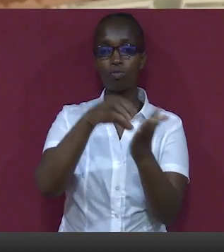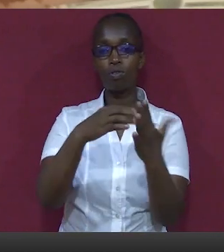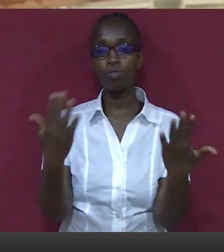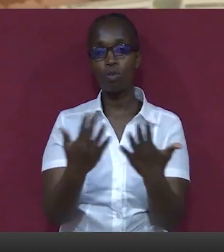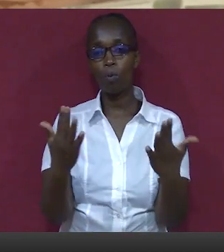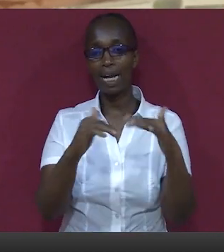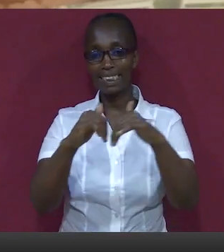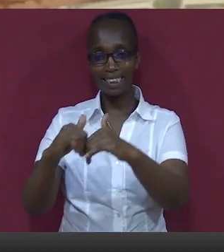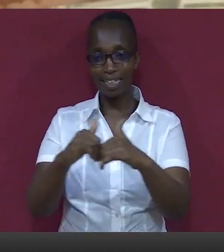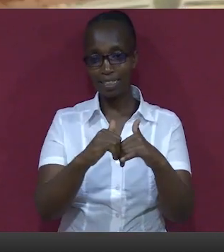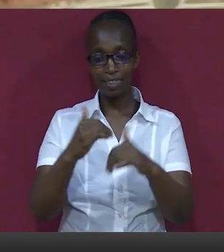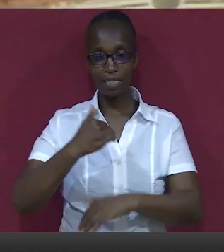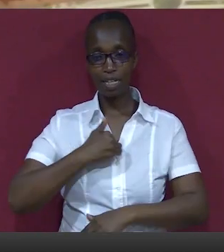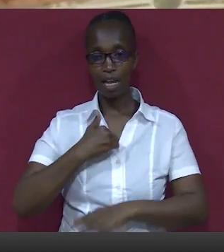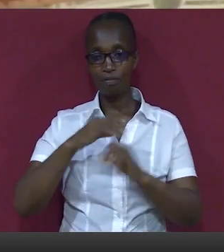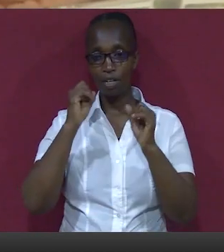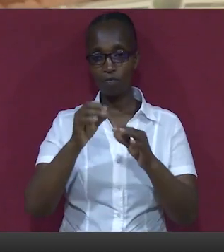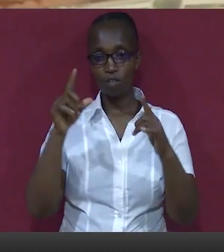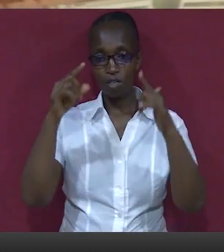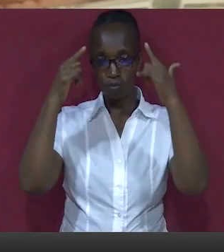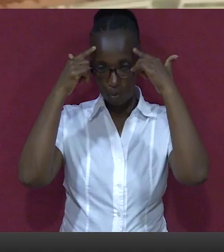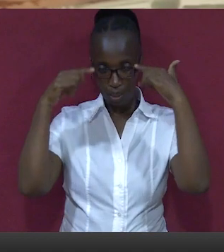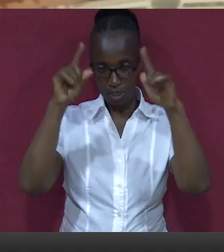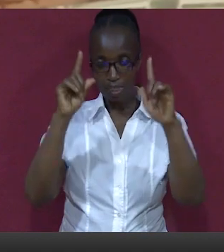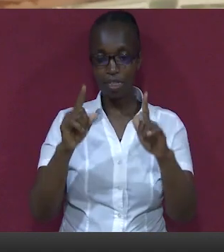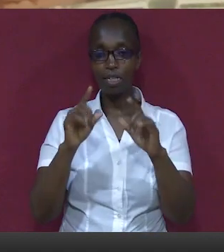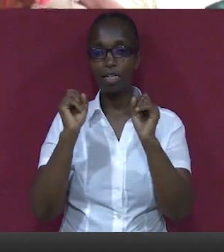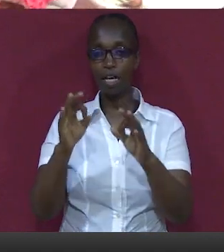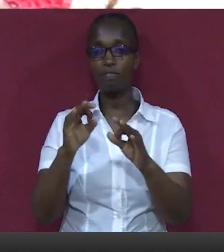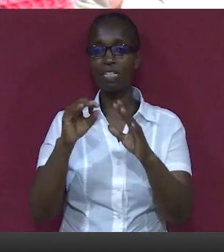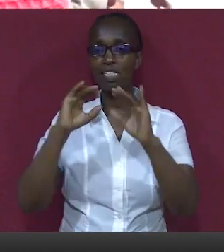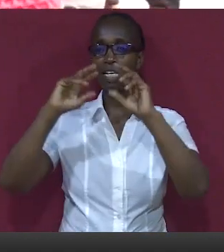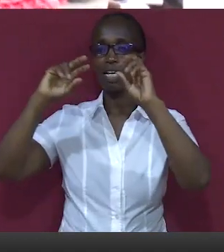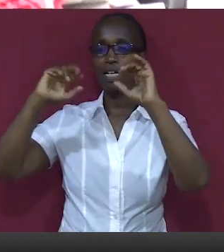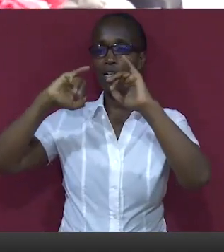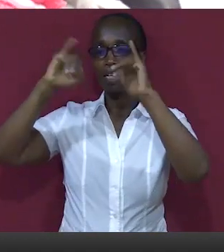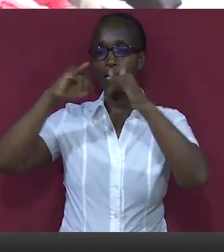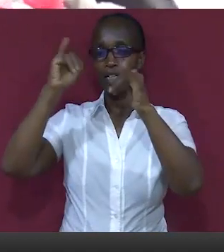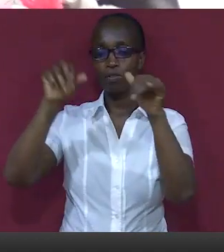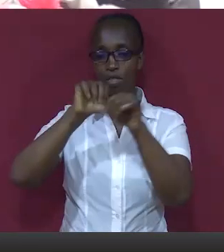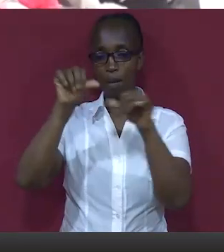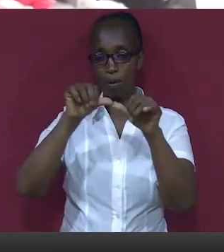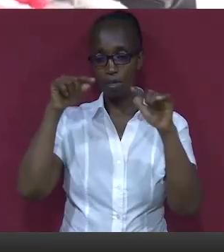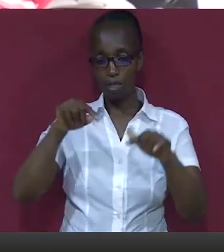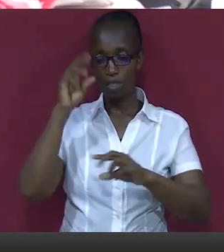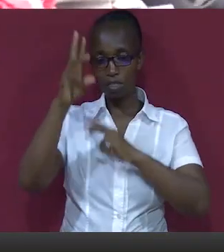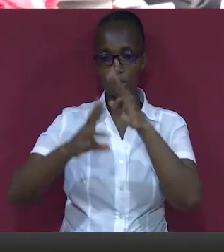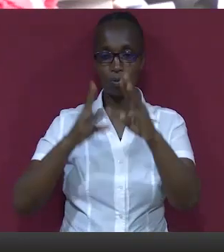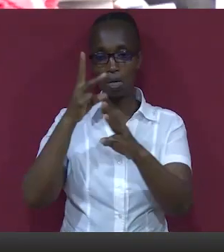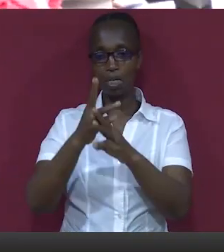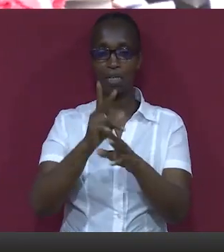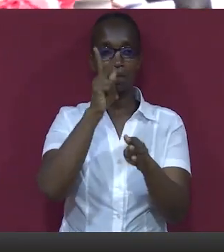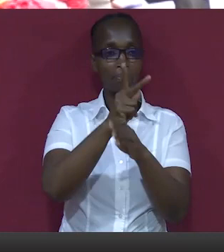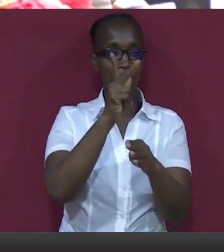even in a situation where there are challenges if you want to succeed. Either ni mambo ya kiroho ama ni